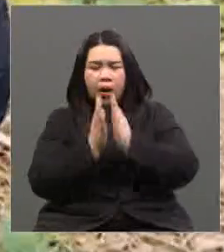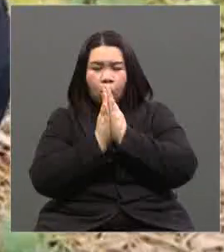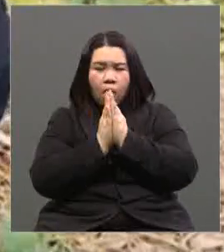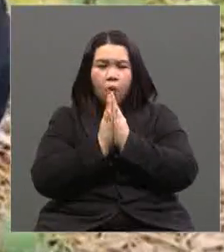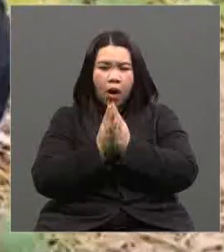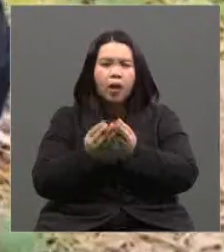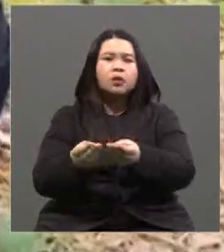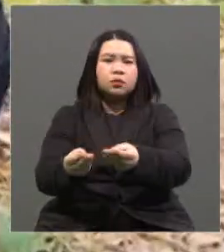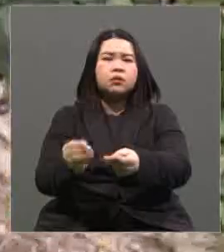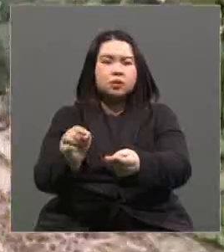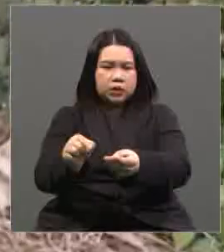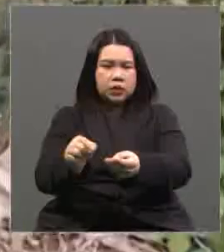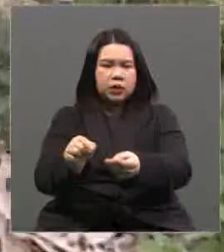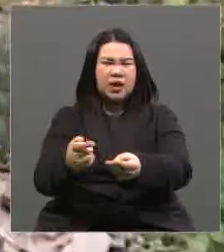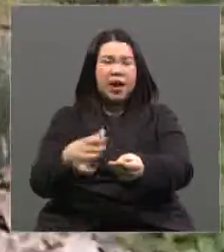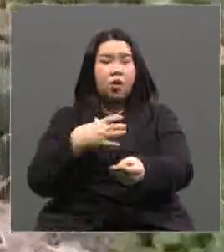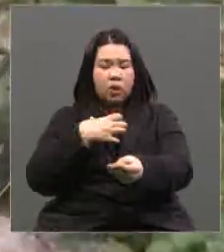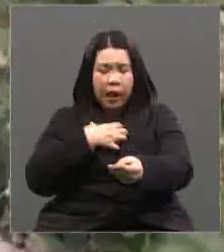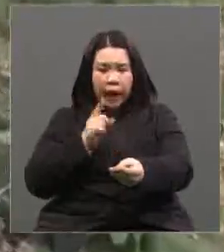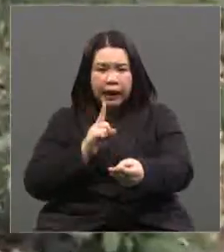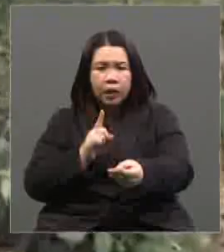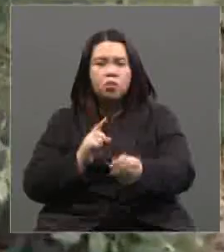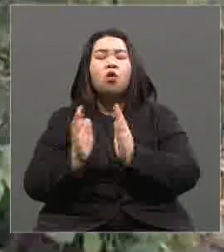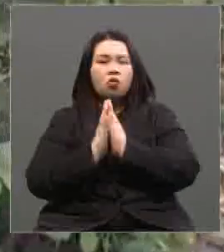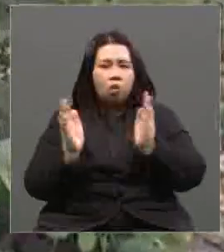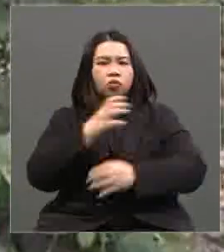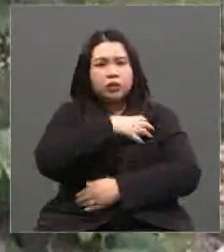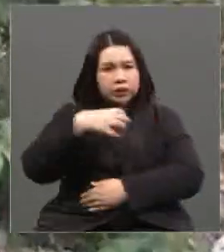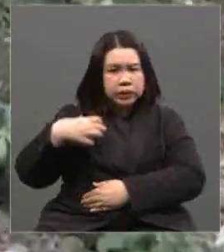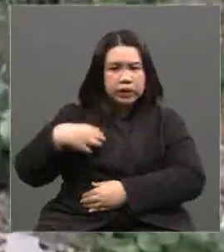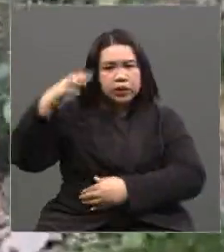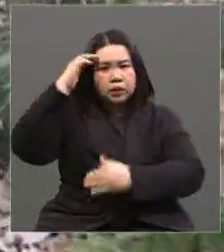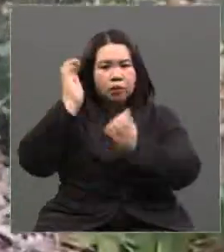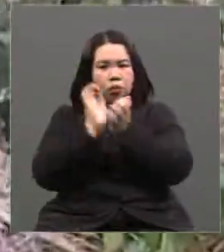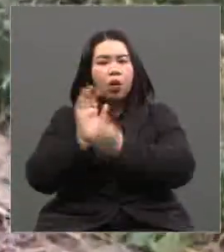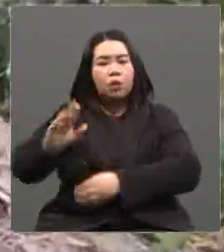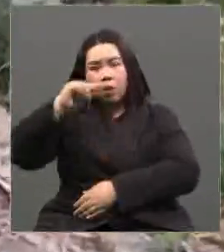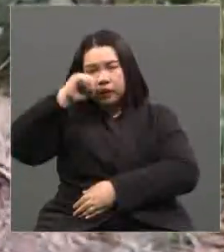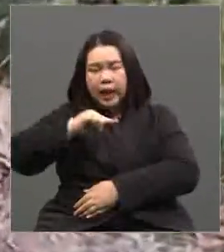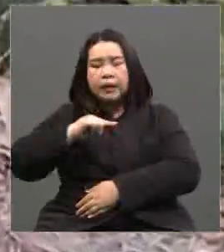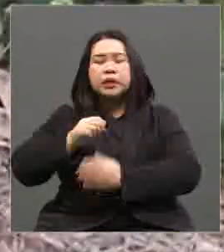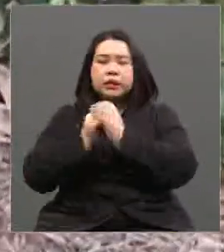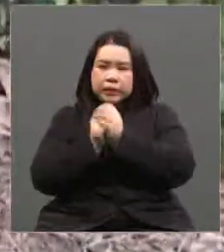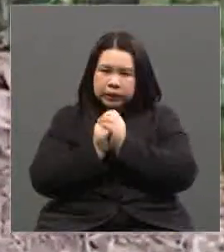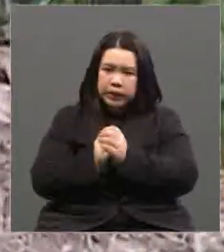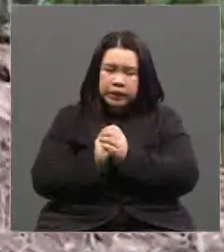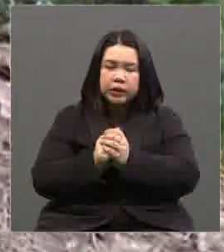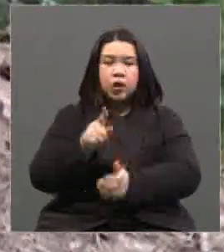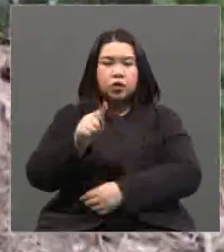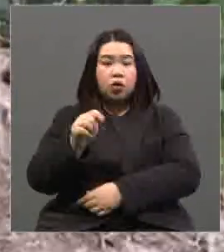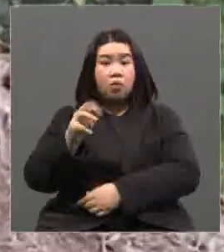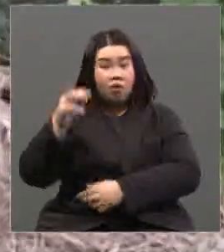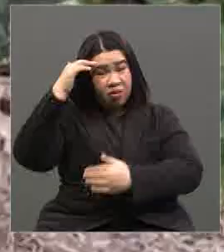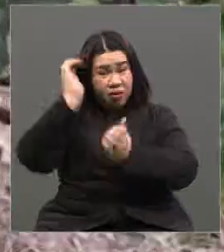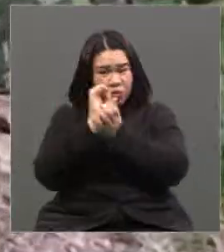เกิดเหตุและสุดท้ายก็อยากจะขอขอบคุณไปยังสถานทูตจีนเจ้าหน้าที่ตำรวจทั้งของจีนและของไทยเจ้าหน้าที่ตำรวจตรวจคนเข้าเมืองแล้วก็